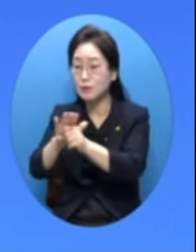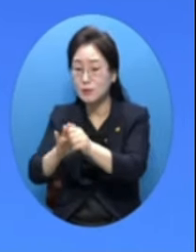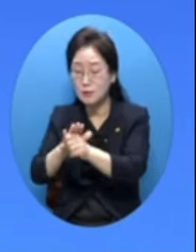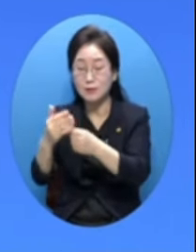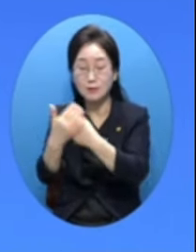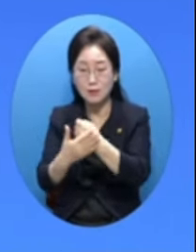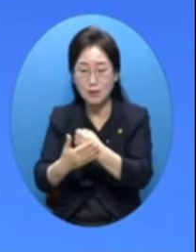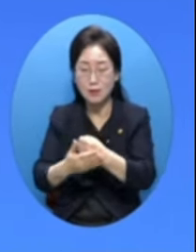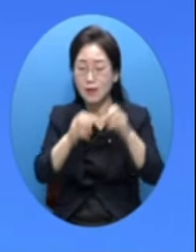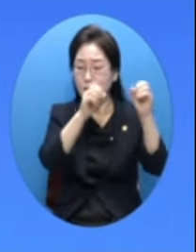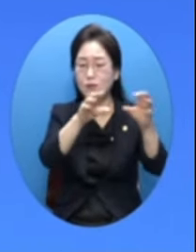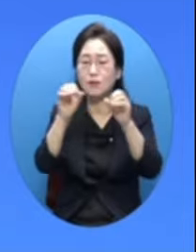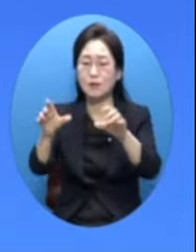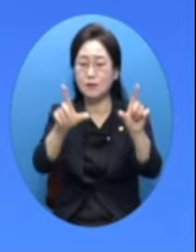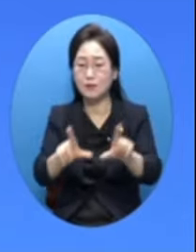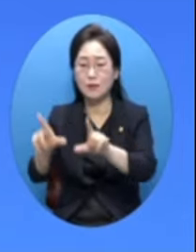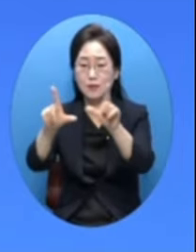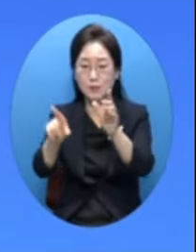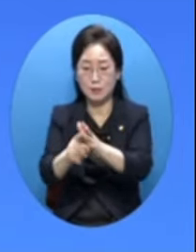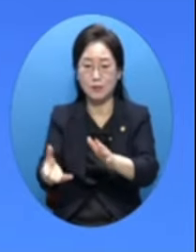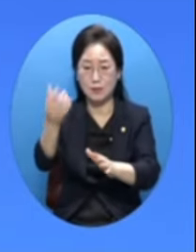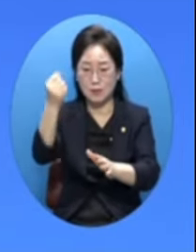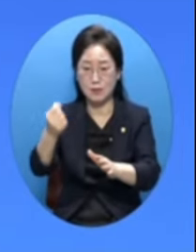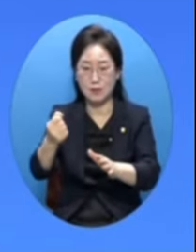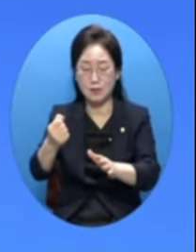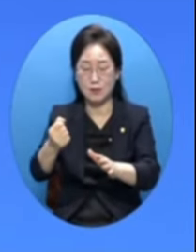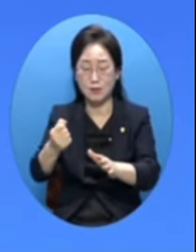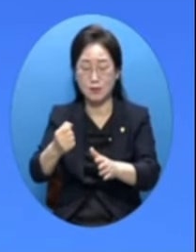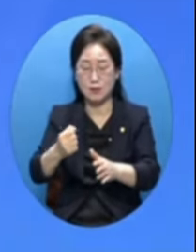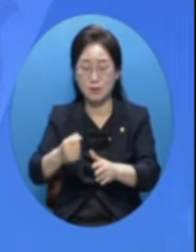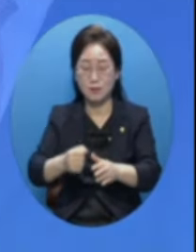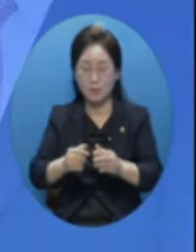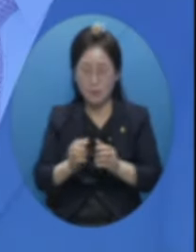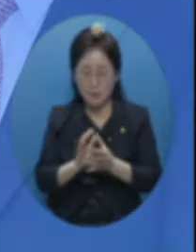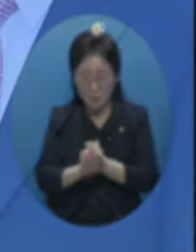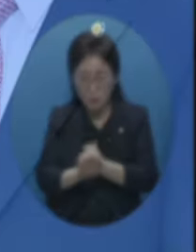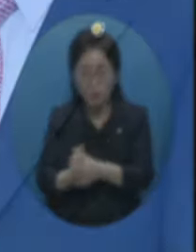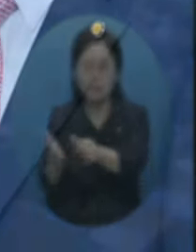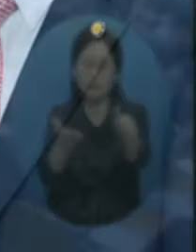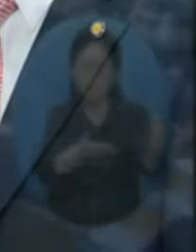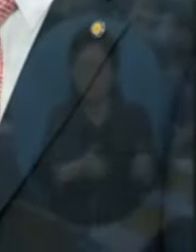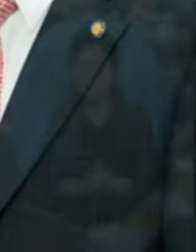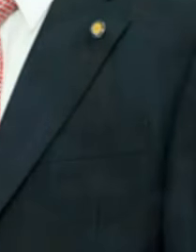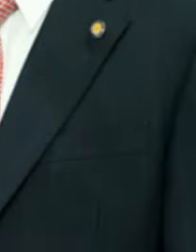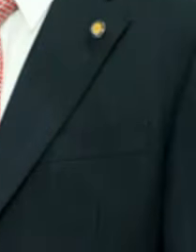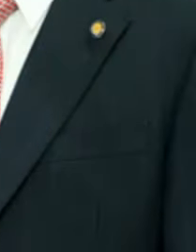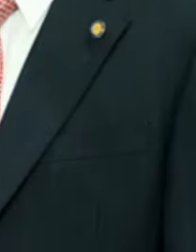만방에 전하며 살아가는 믿음의 사람들이 다 되실 것을 간곡히 부탁드립니다.